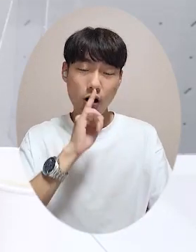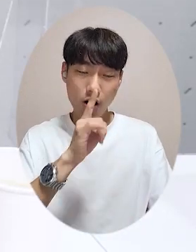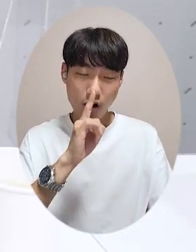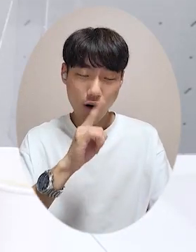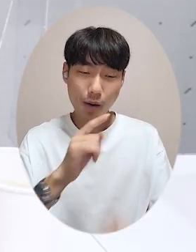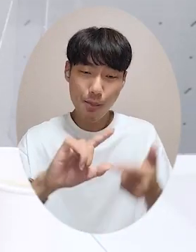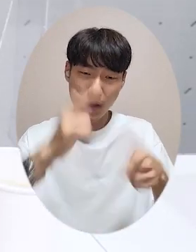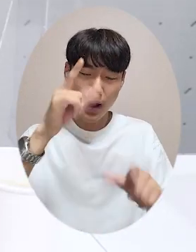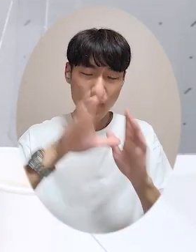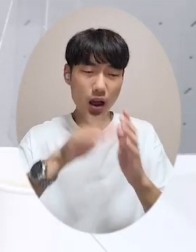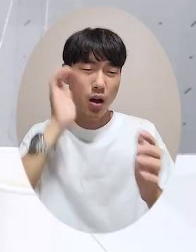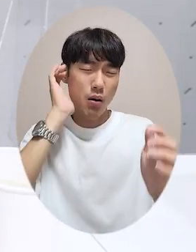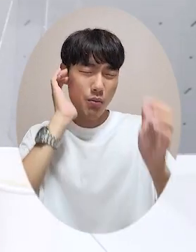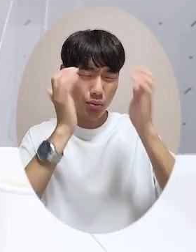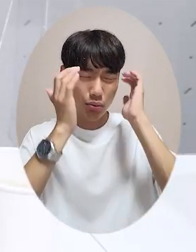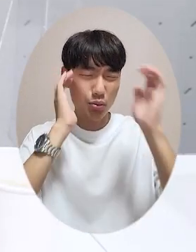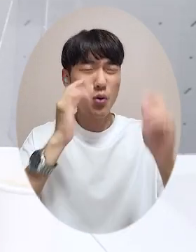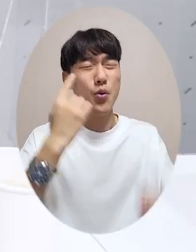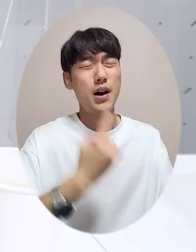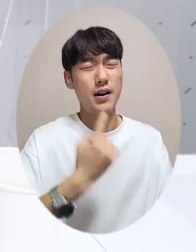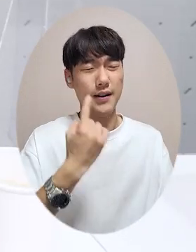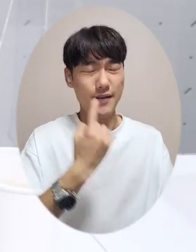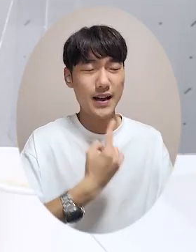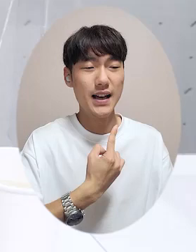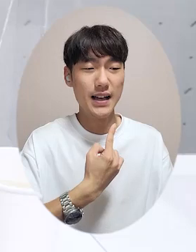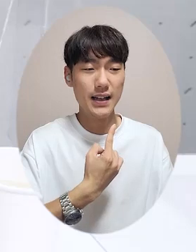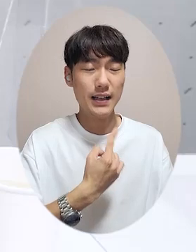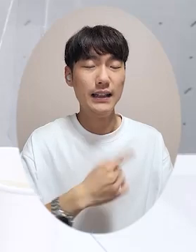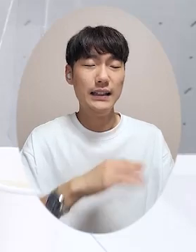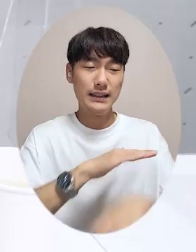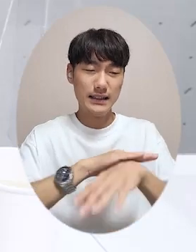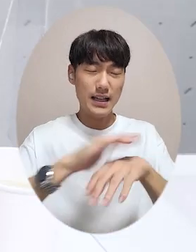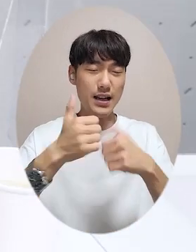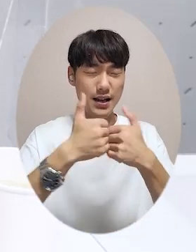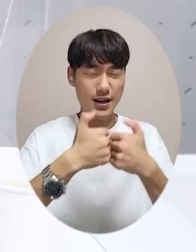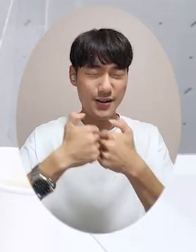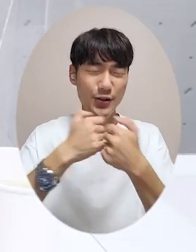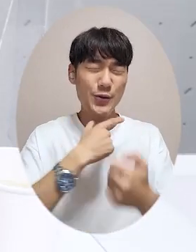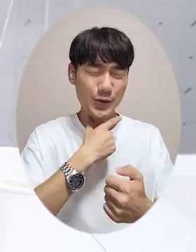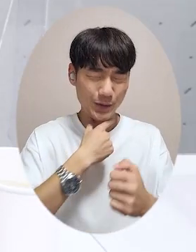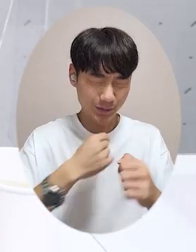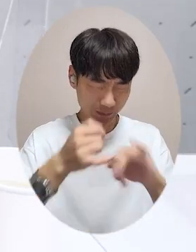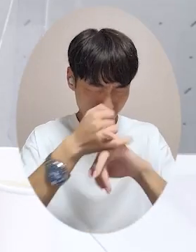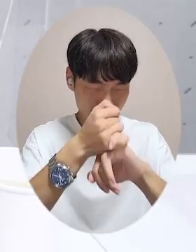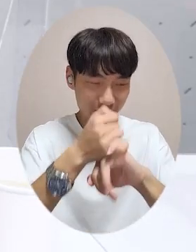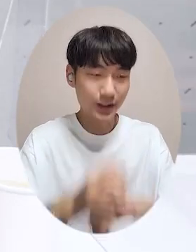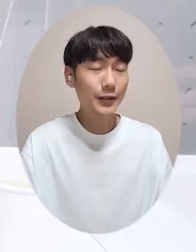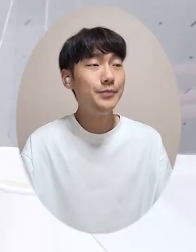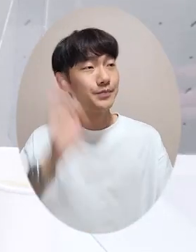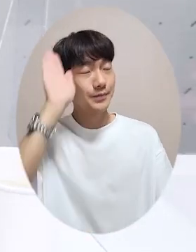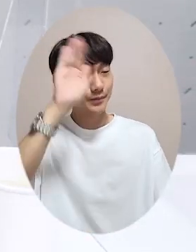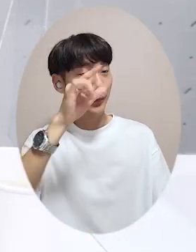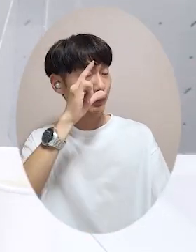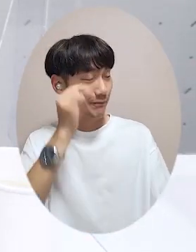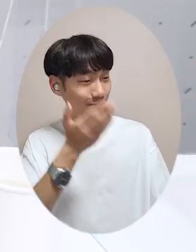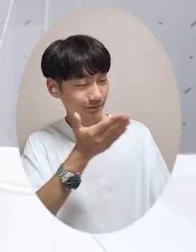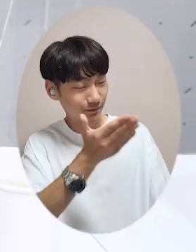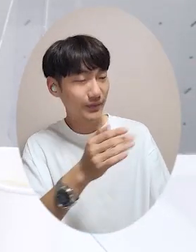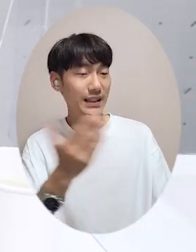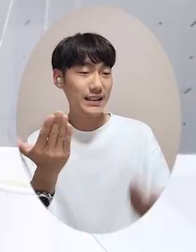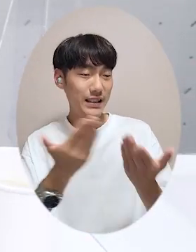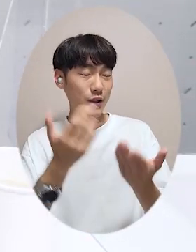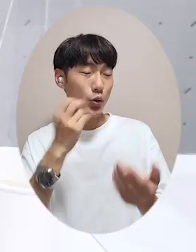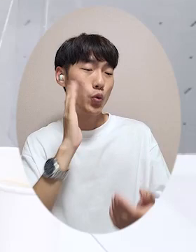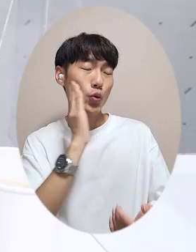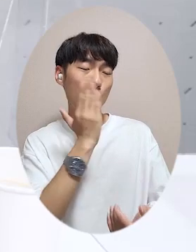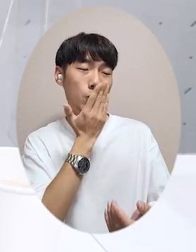달라질수록 정말 큰 혼란이 올 텐데 이런 것들이 잘 논의가 됐으면 좋겠네요. 네. 그리고 이제 앞으로 준호 씨가 하시는 일들